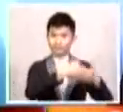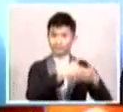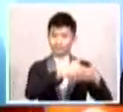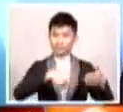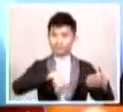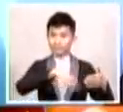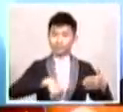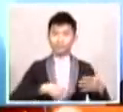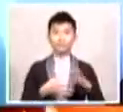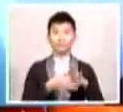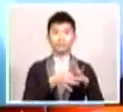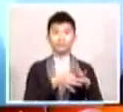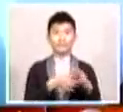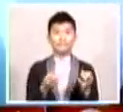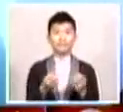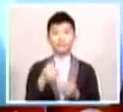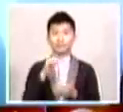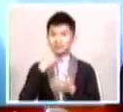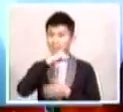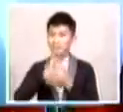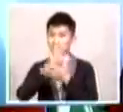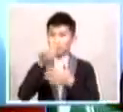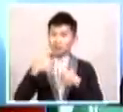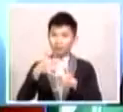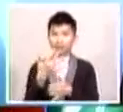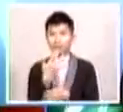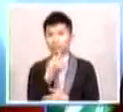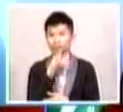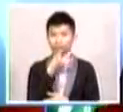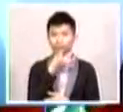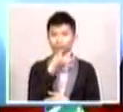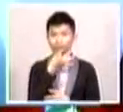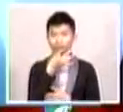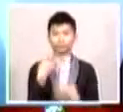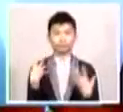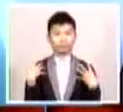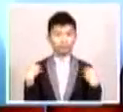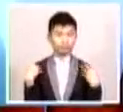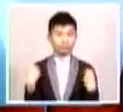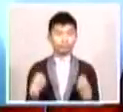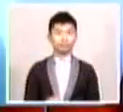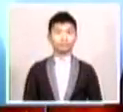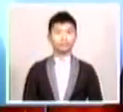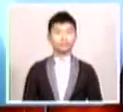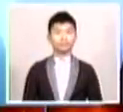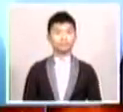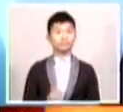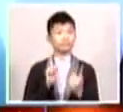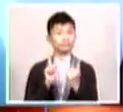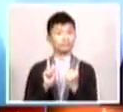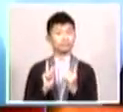的对台湾前途的不安全感和不确定感，依然存在。